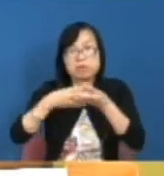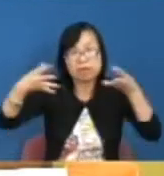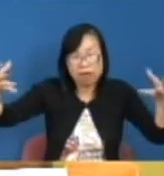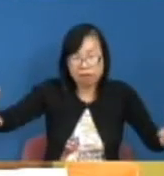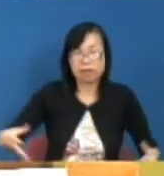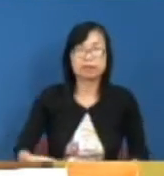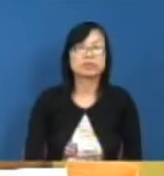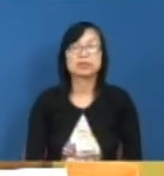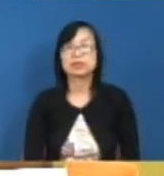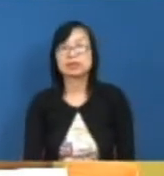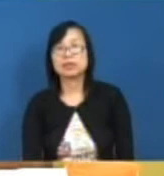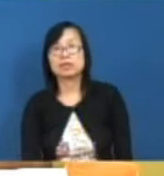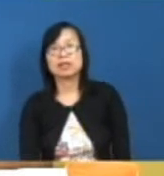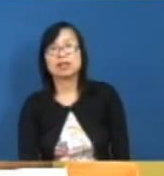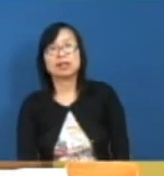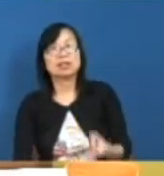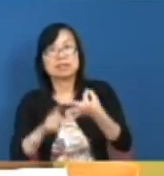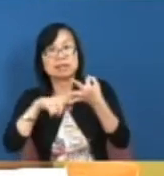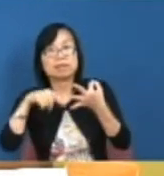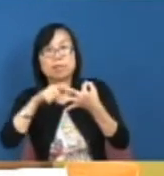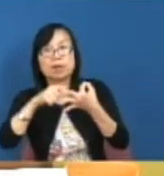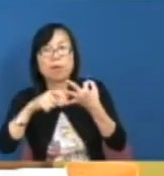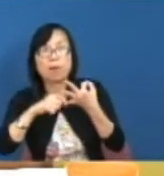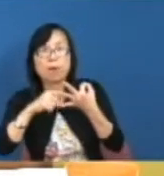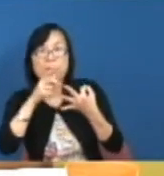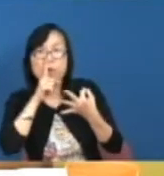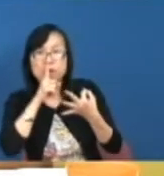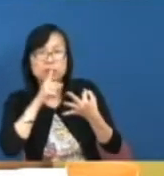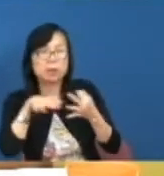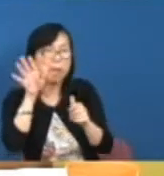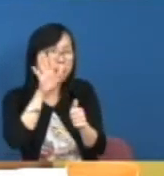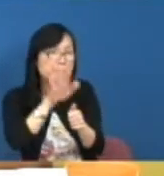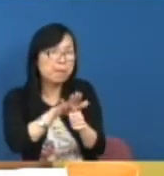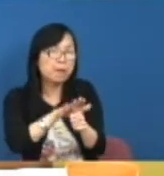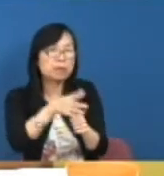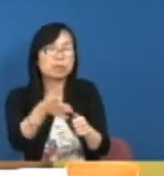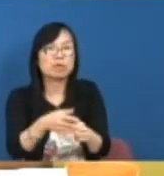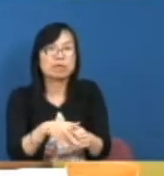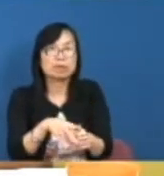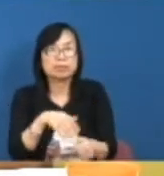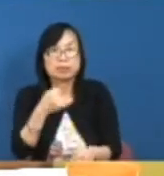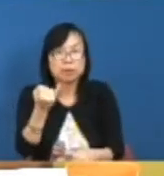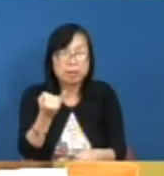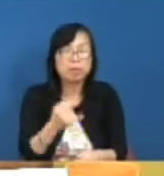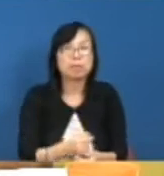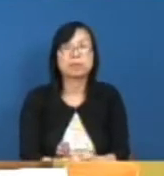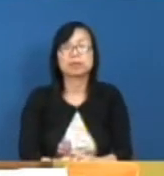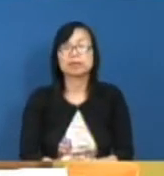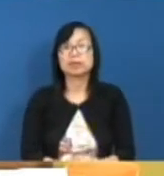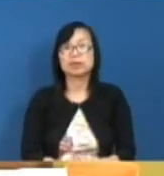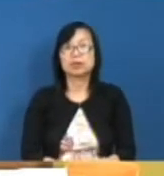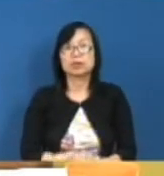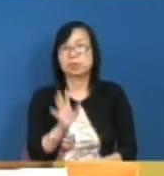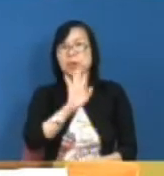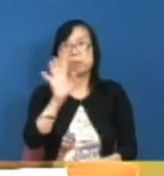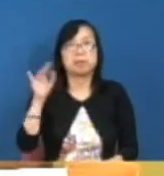又曾偉雄衰啲，保護佢，保護到咁樣累咗佢。喂，哥，你講乜嘢啊？如果佢唔同意，你可